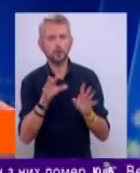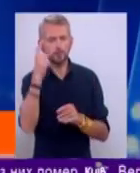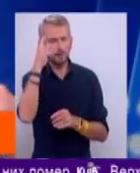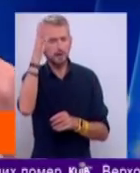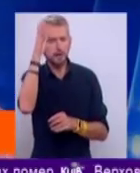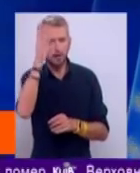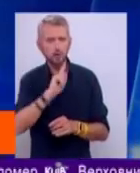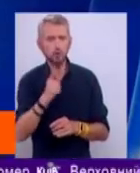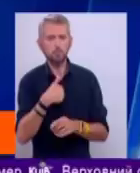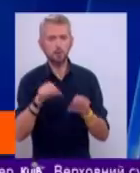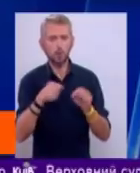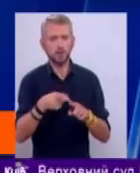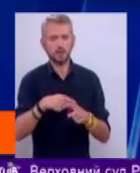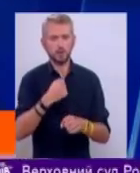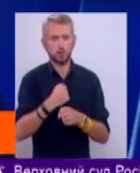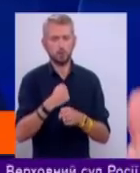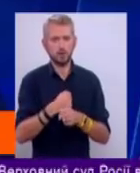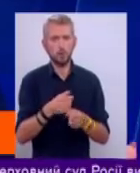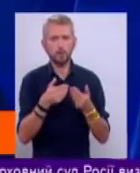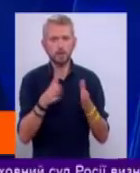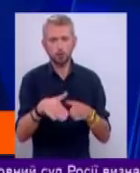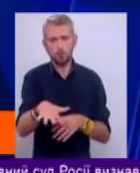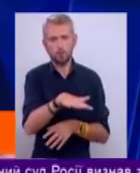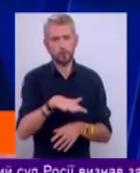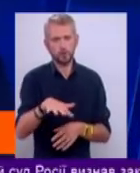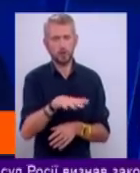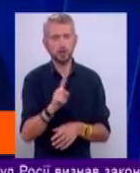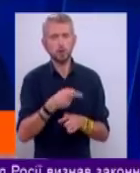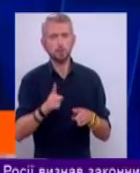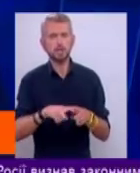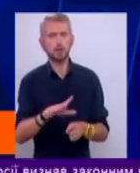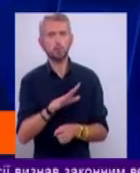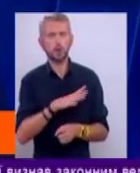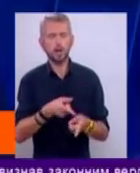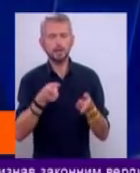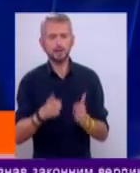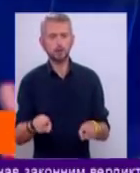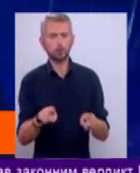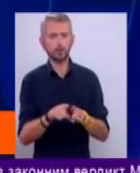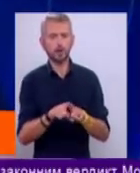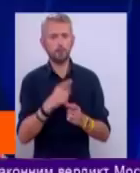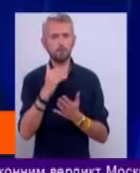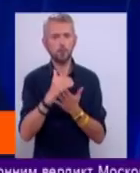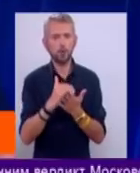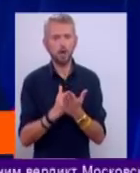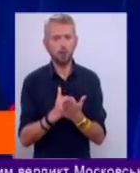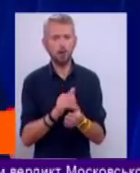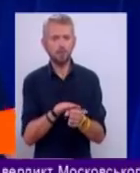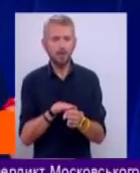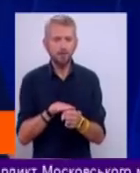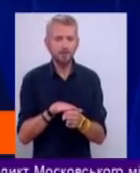щоб ми могли це зробити у відкритому просторі, щоб це була дійсно така програма,